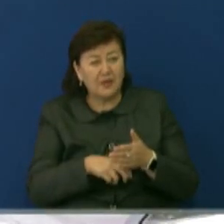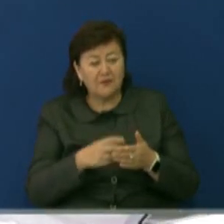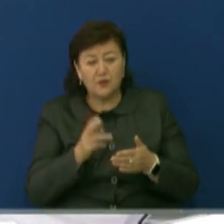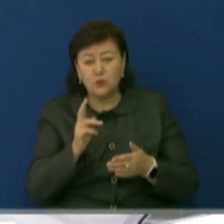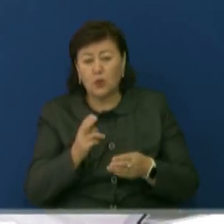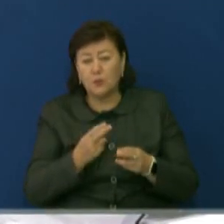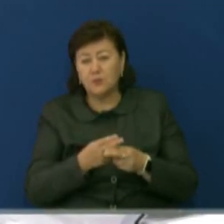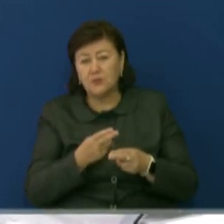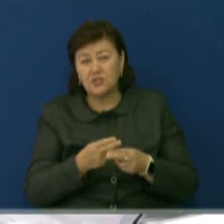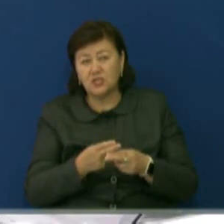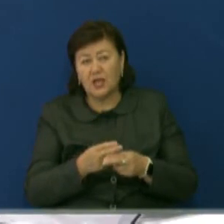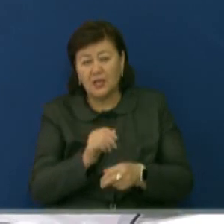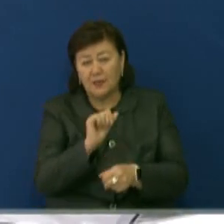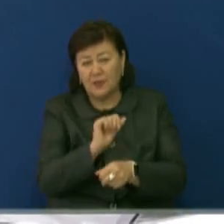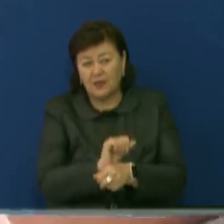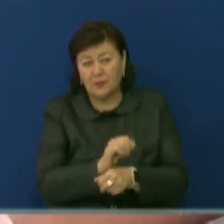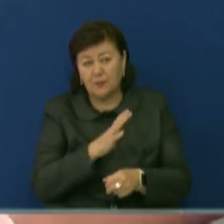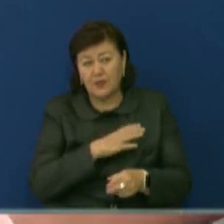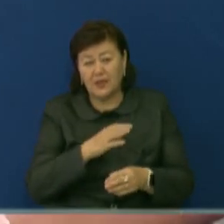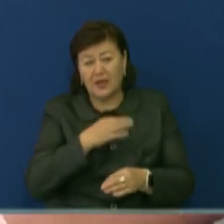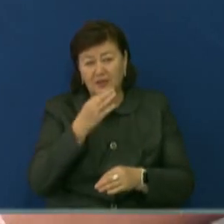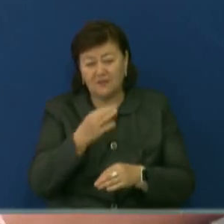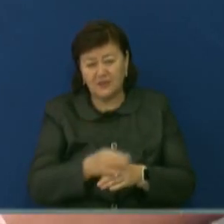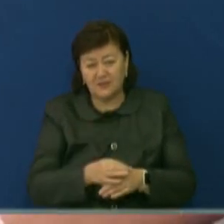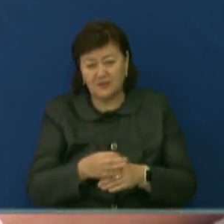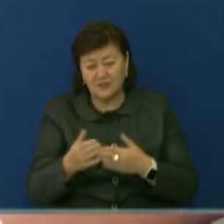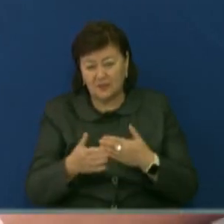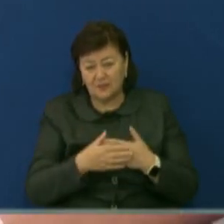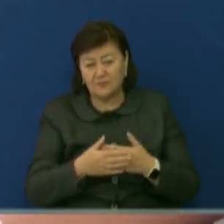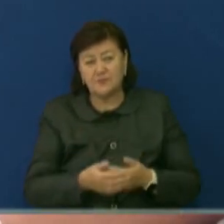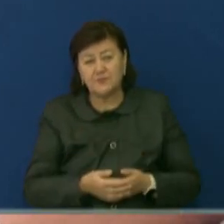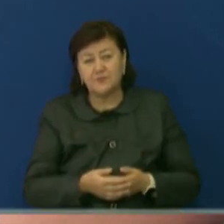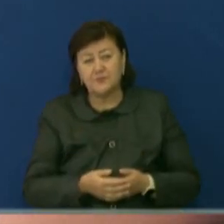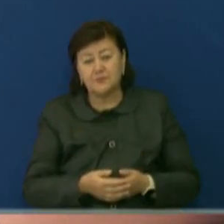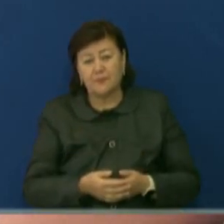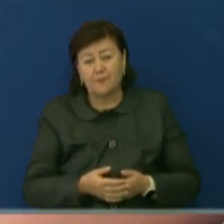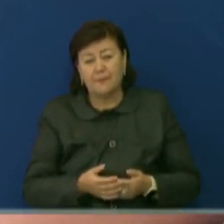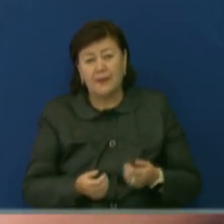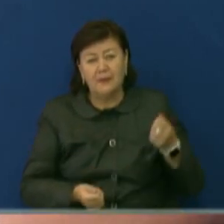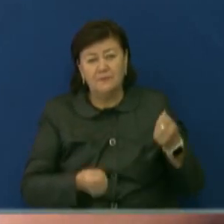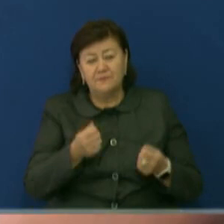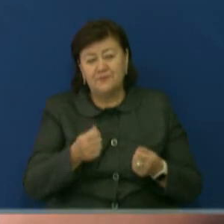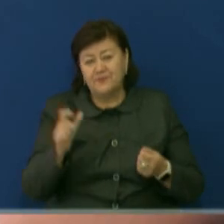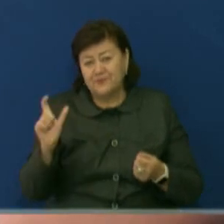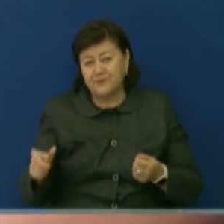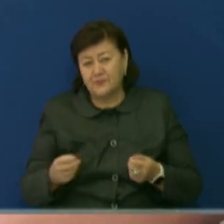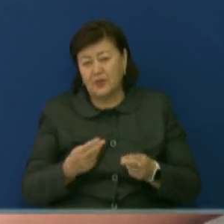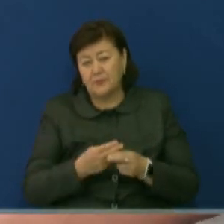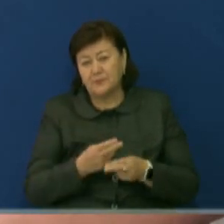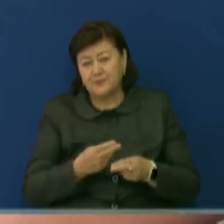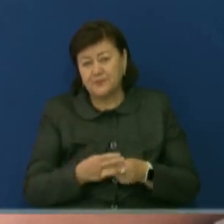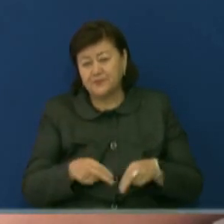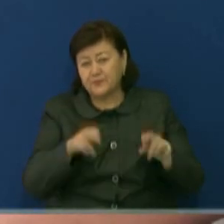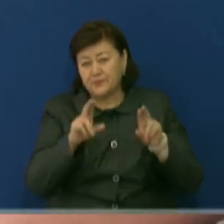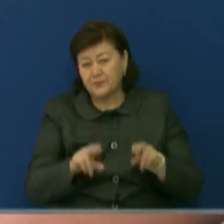парковки, были привлечены к ответственности. В данном рейдовом мероприятии водители, мешающие проезду